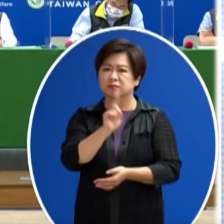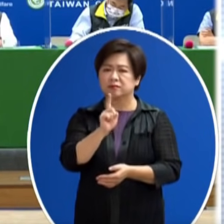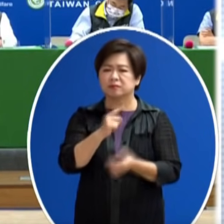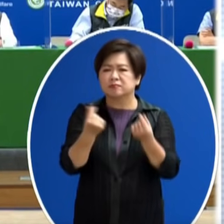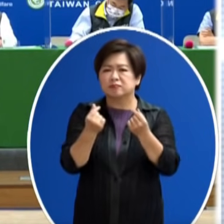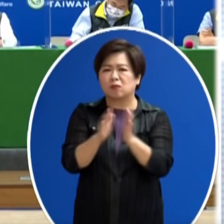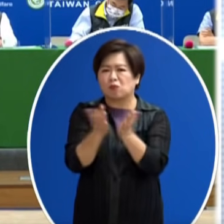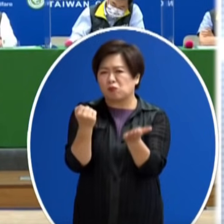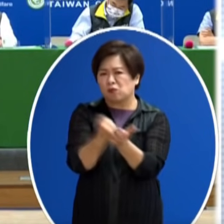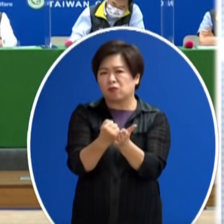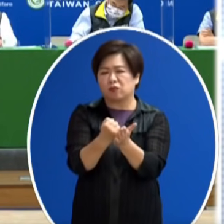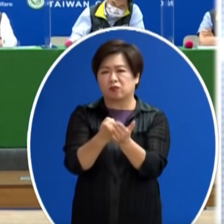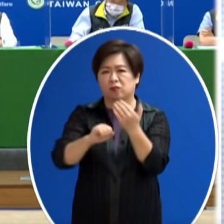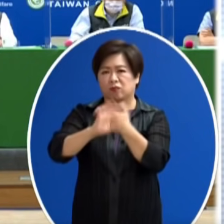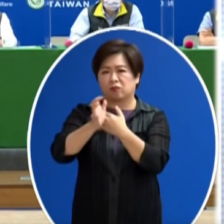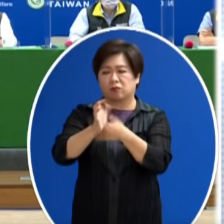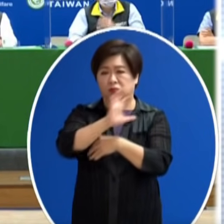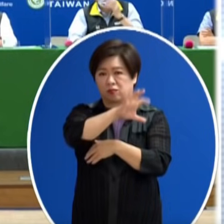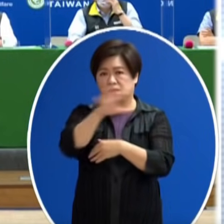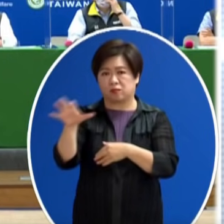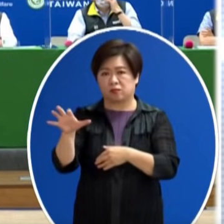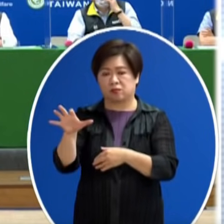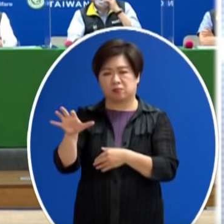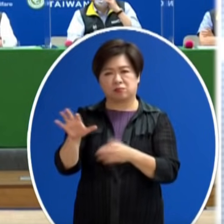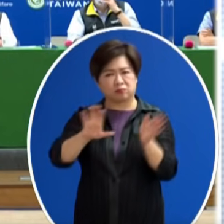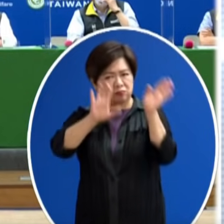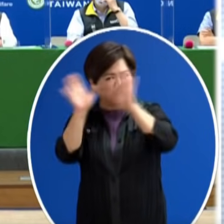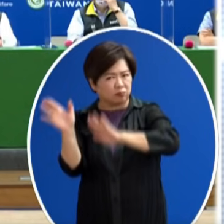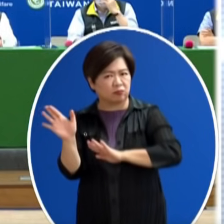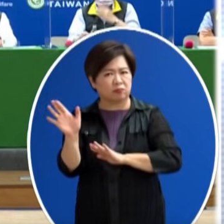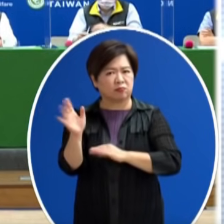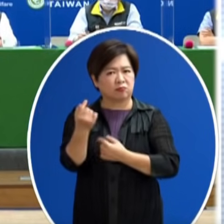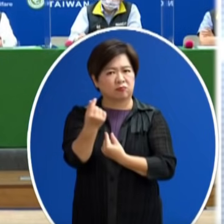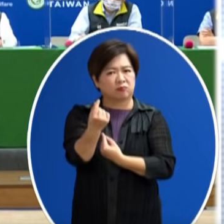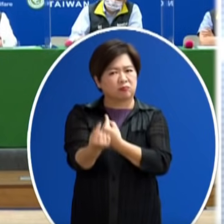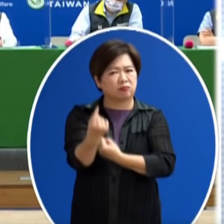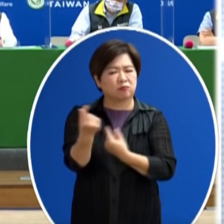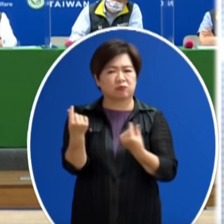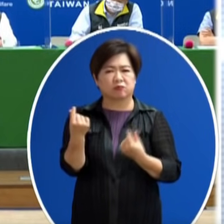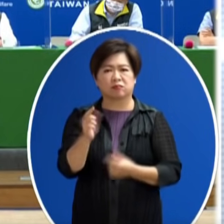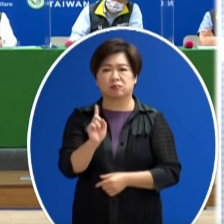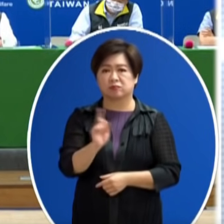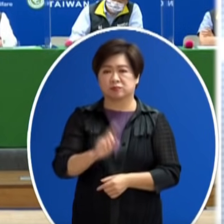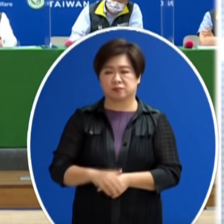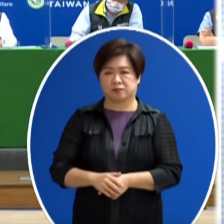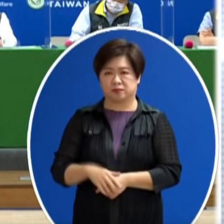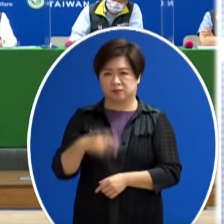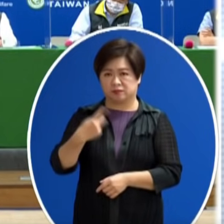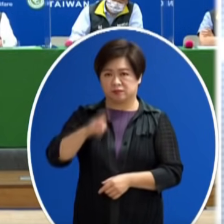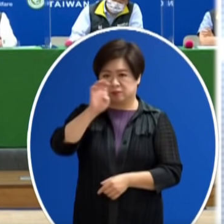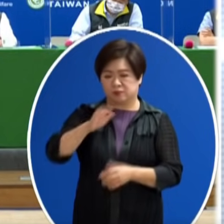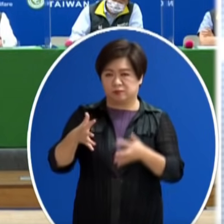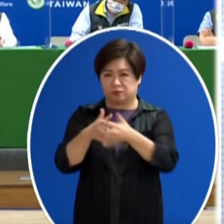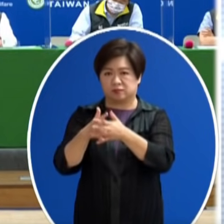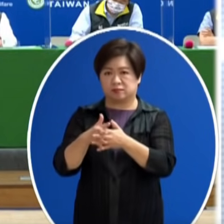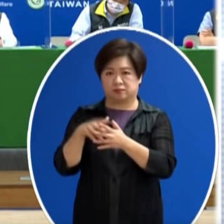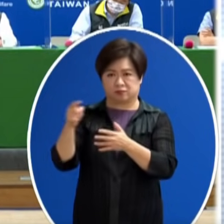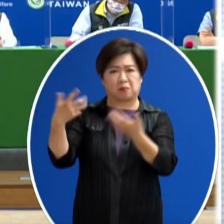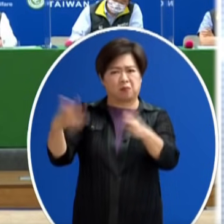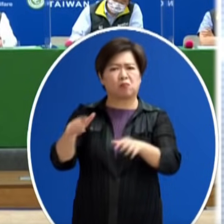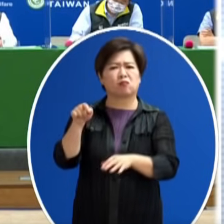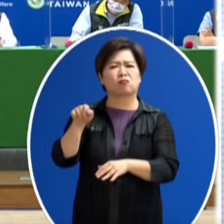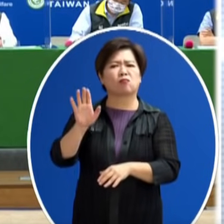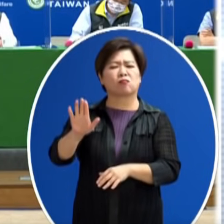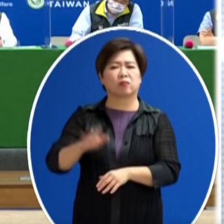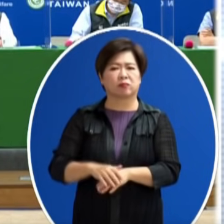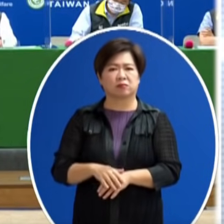疫苗护照在国际上的普及率的情况又是如何？另外呢，欧盟在上个月有推出这个疫苗护照，但是也